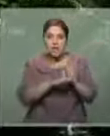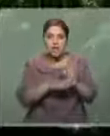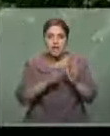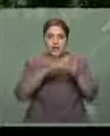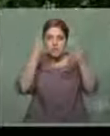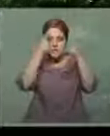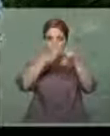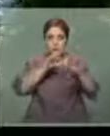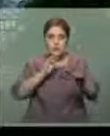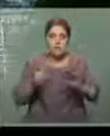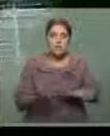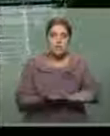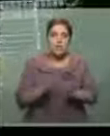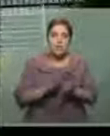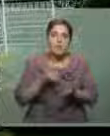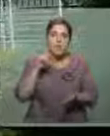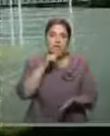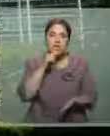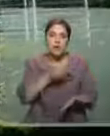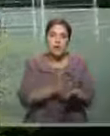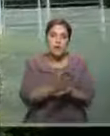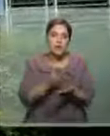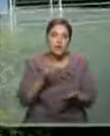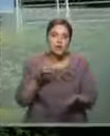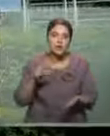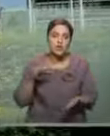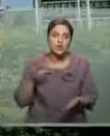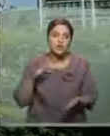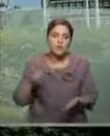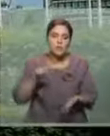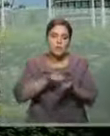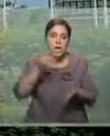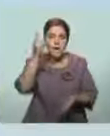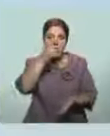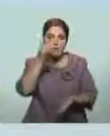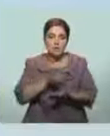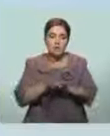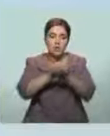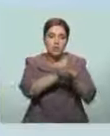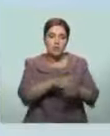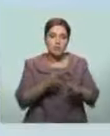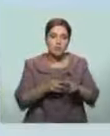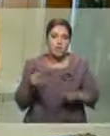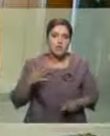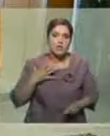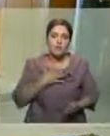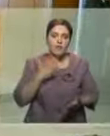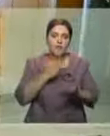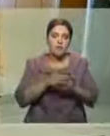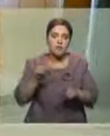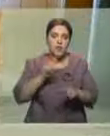и концепцией экономической политики Нурлы Жол. Представители Африканского союза отметили важность инклюзивного и устойчивого промышленного развития стран,